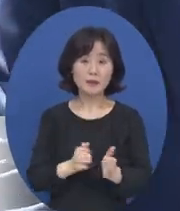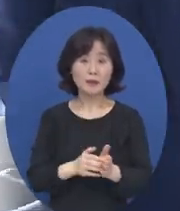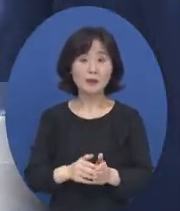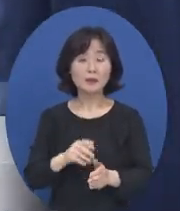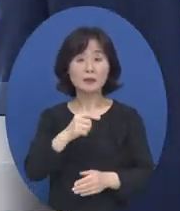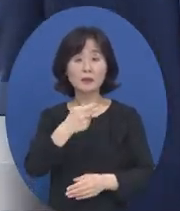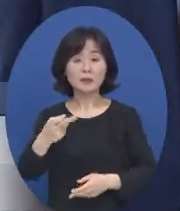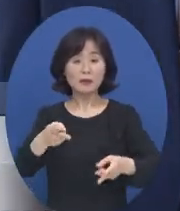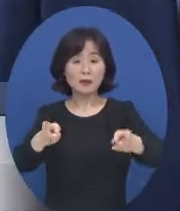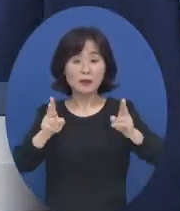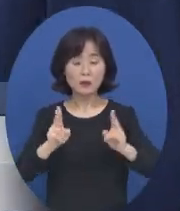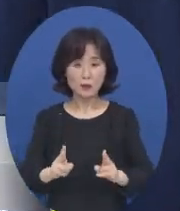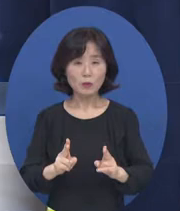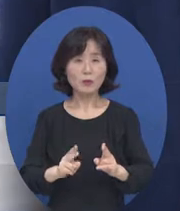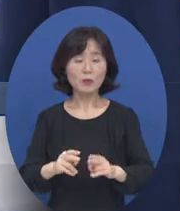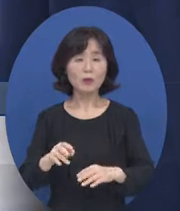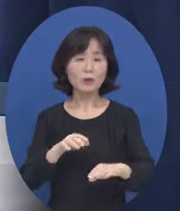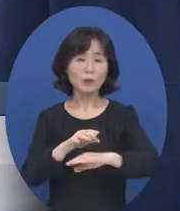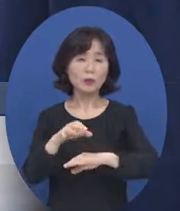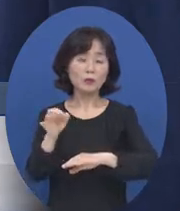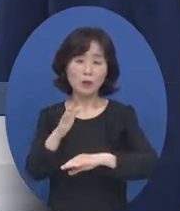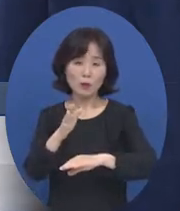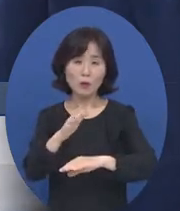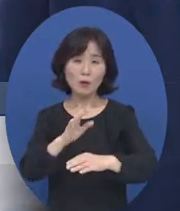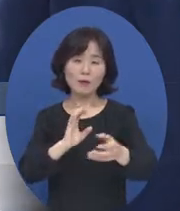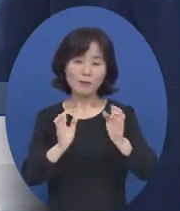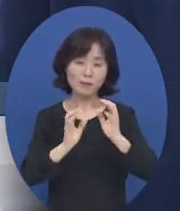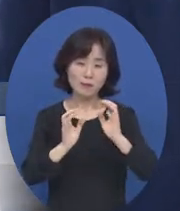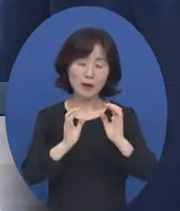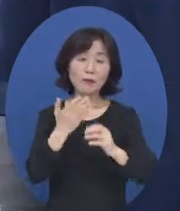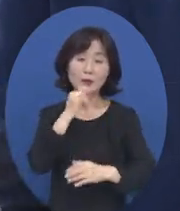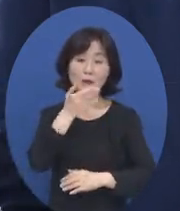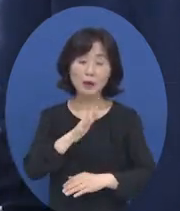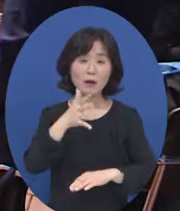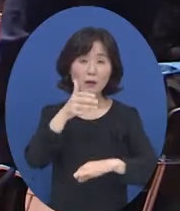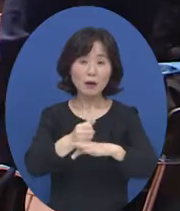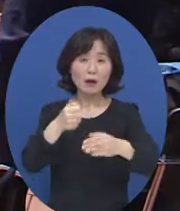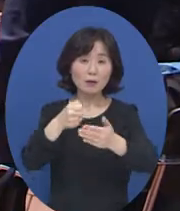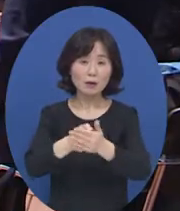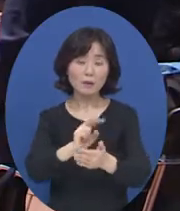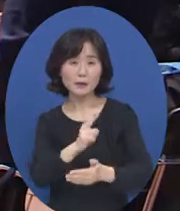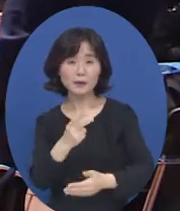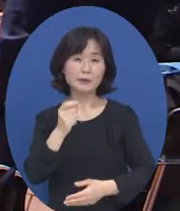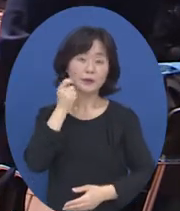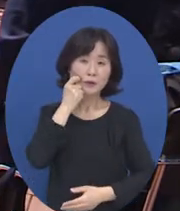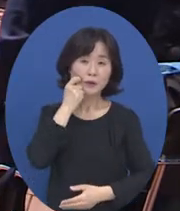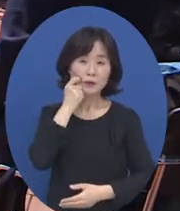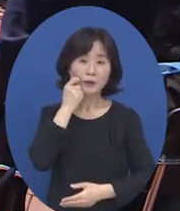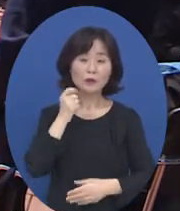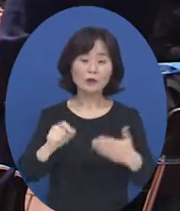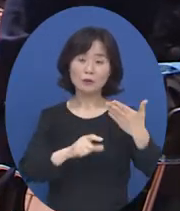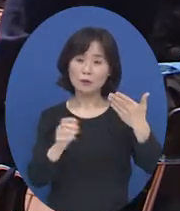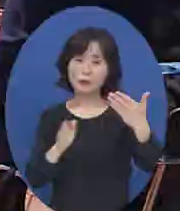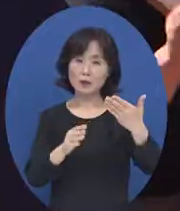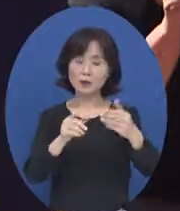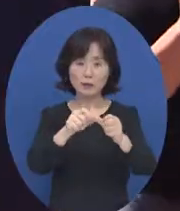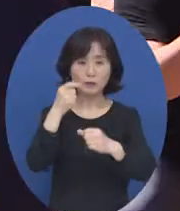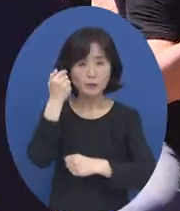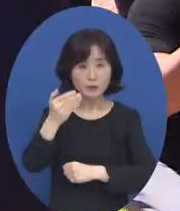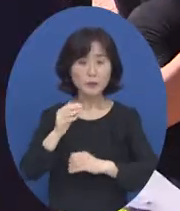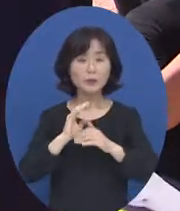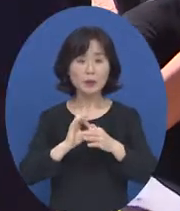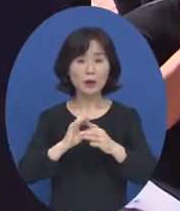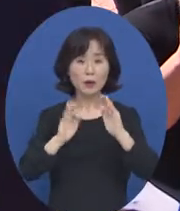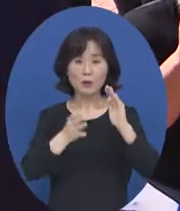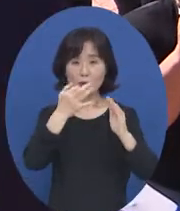과정을 논의할 수는 있으나 결과는 돌이킬 수 없도록 하겠습니다. 경기도는 9월 중 청문 절차를 거쳐 공익